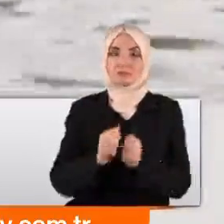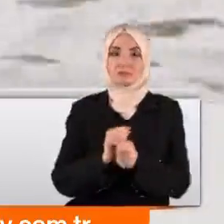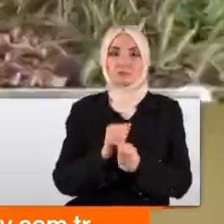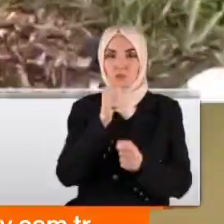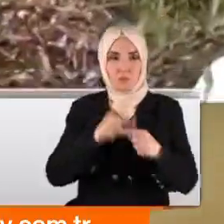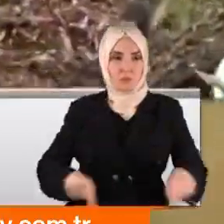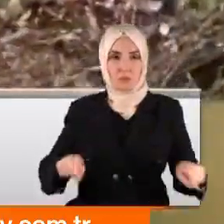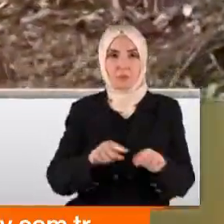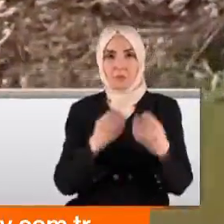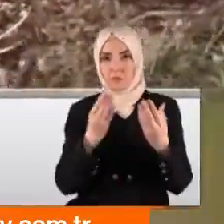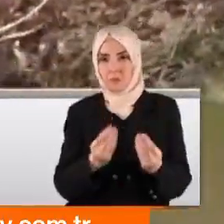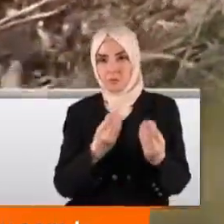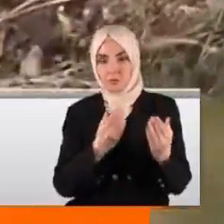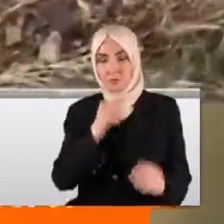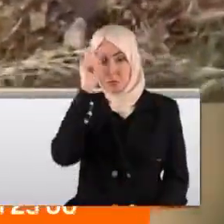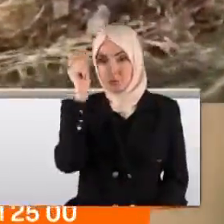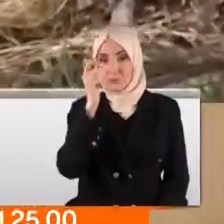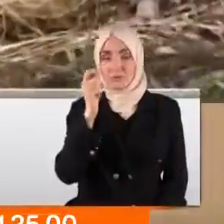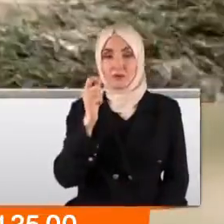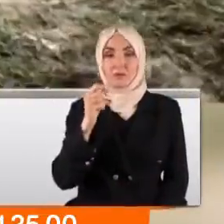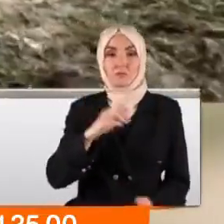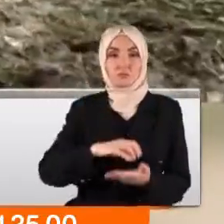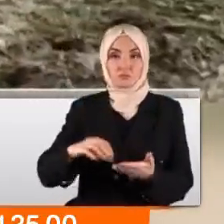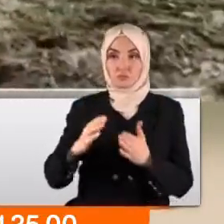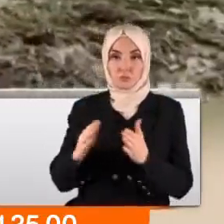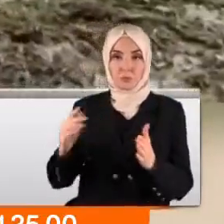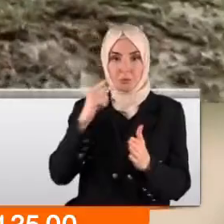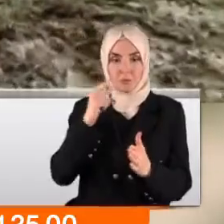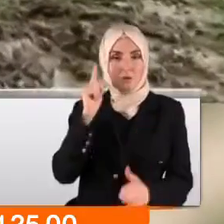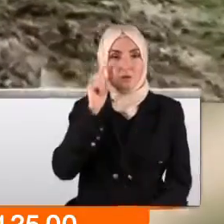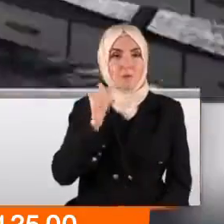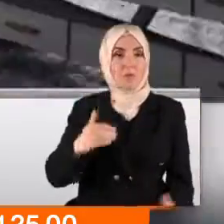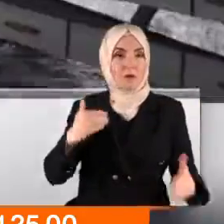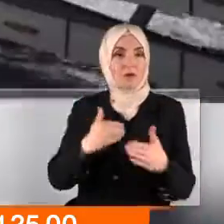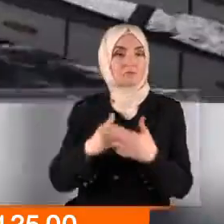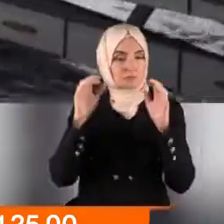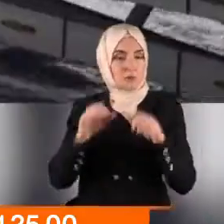Yurdun büyük bölümü çarşamba gününe kadar yağışlı havanın etkisinde olacak.